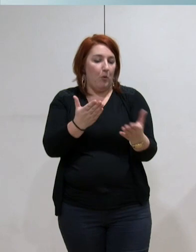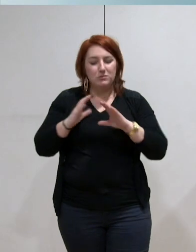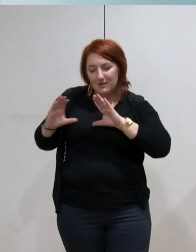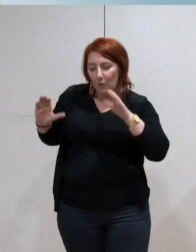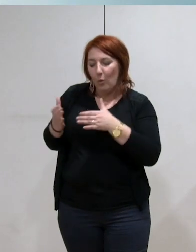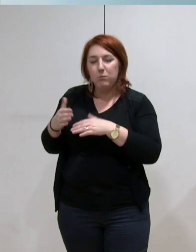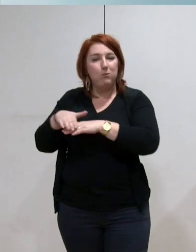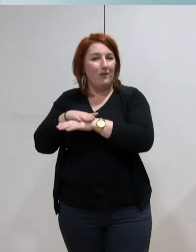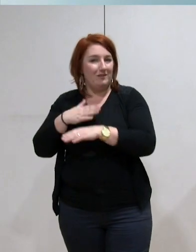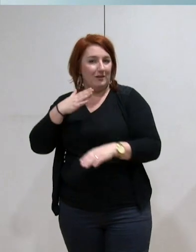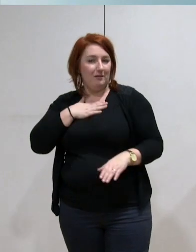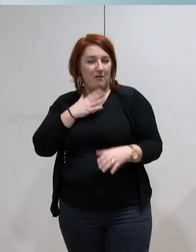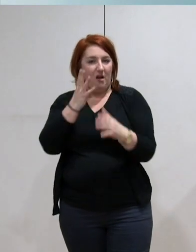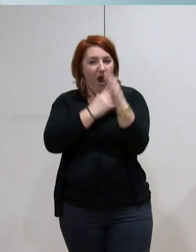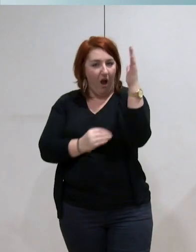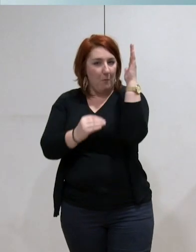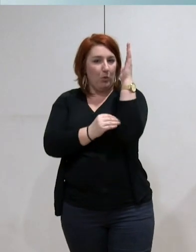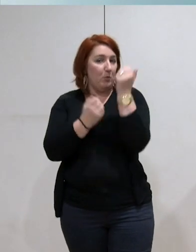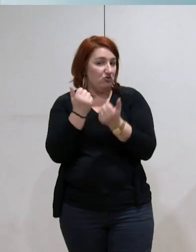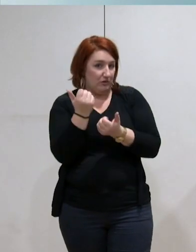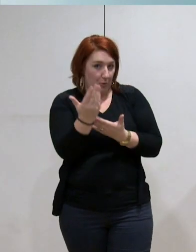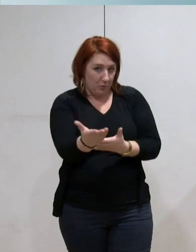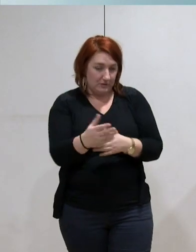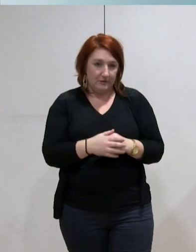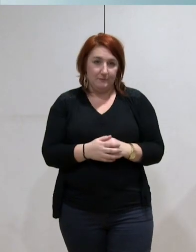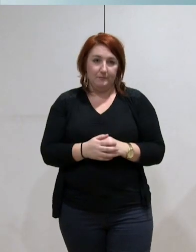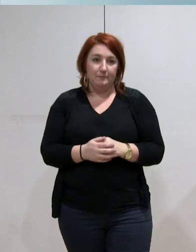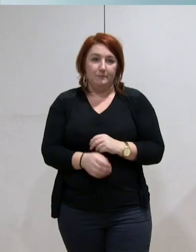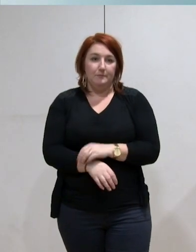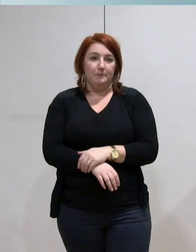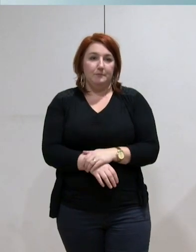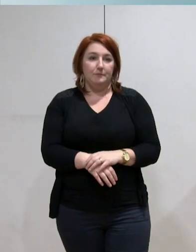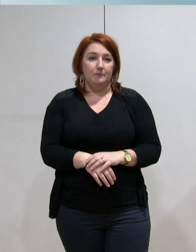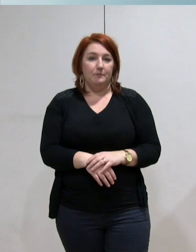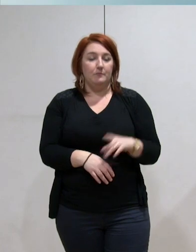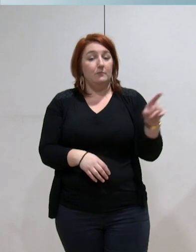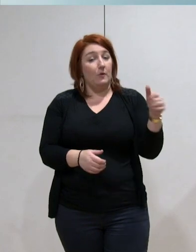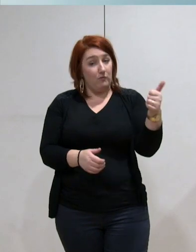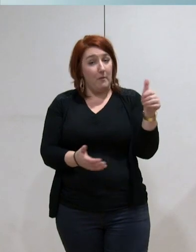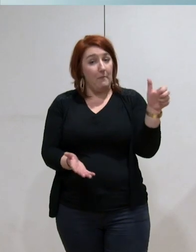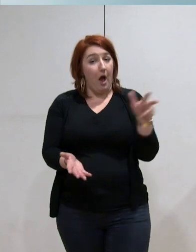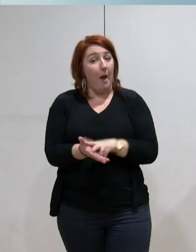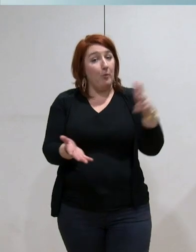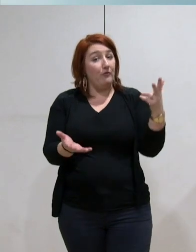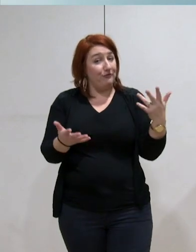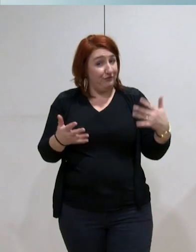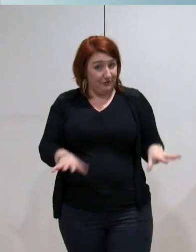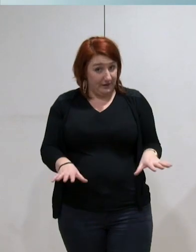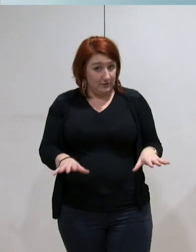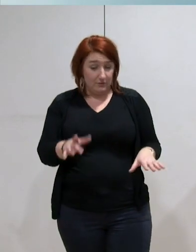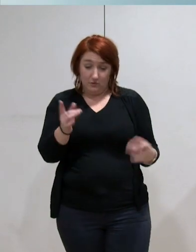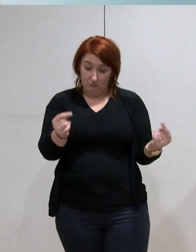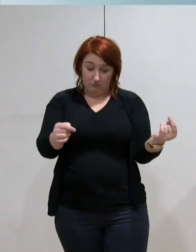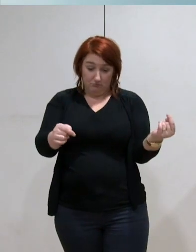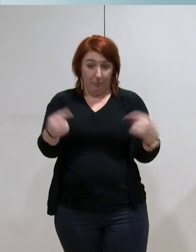groupe un amendement et que je vous en donne acte vous l'avez approuvé et qu'il est donc devenu en quelque